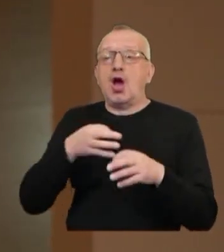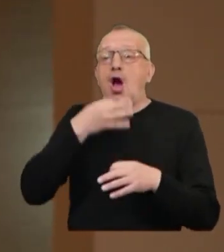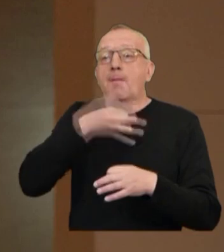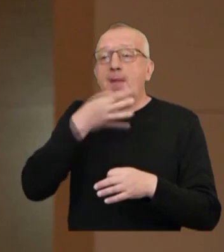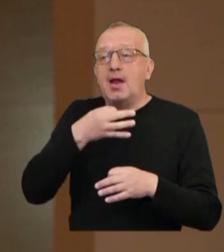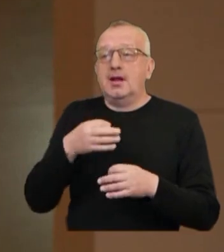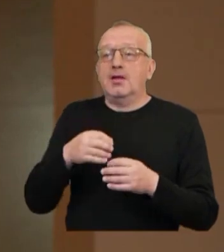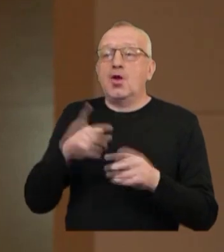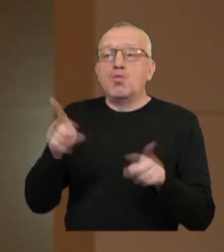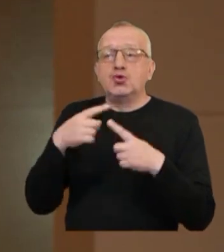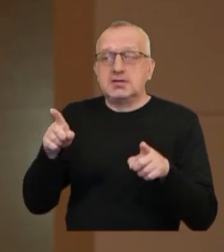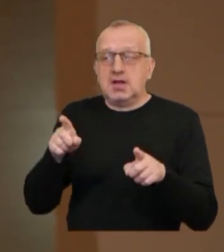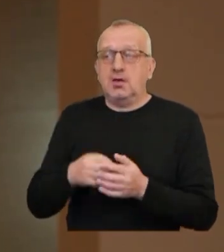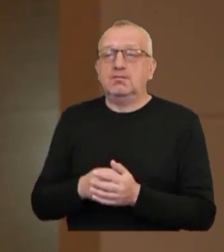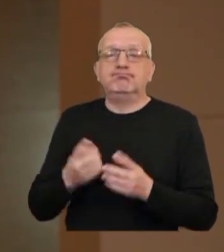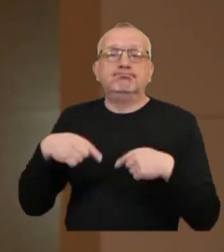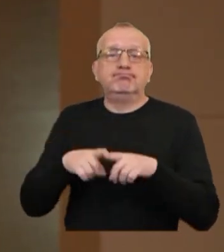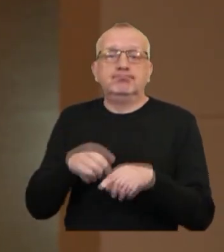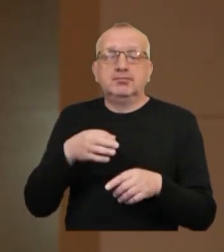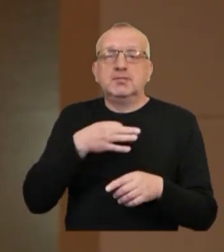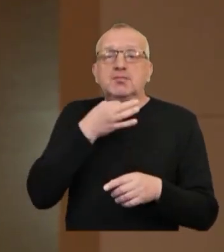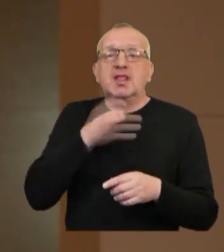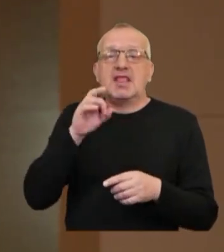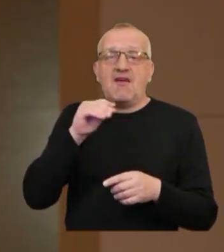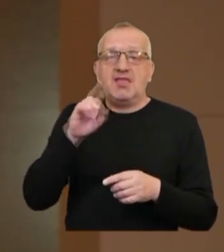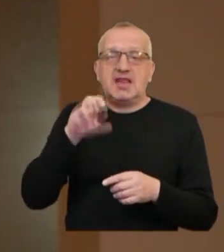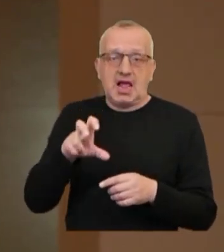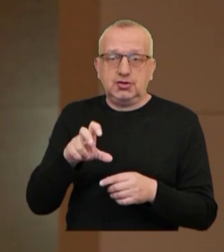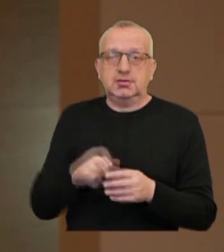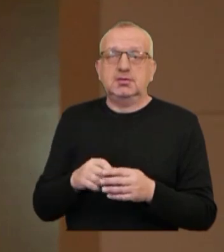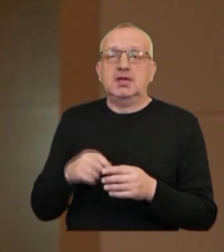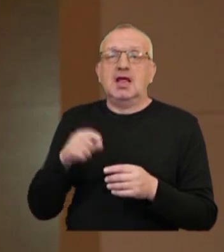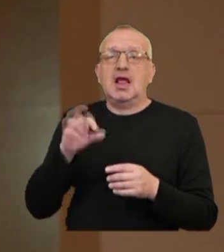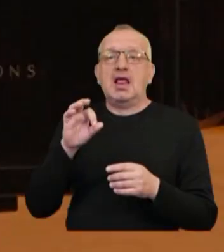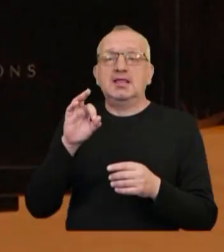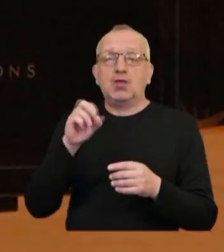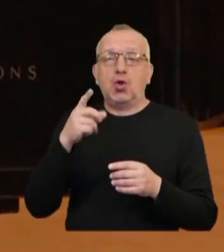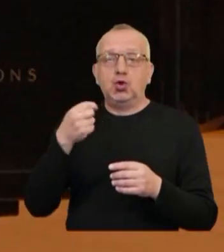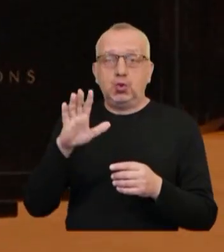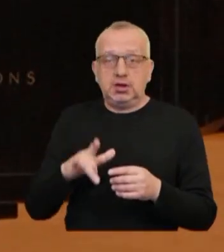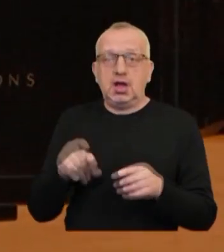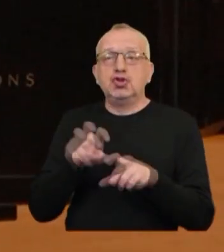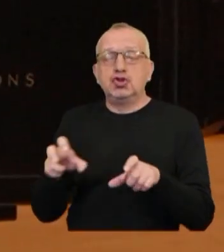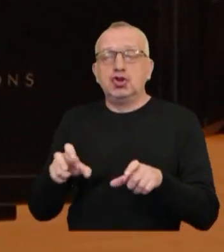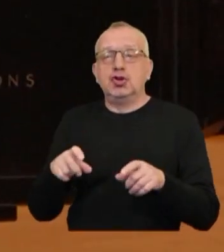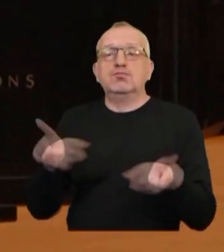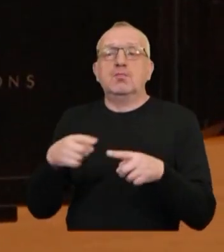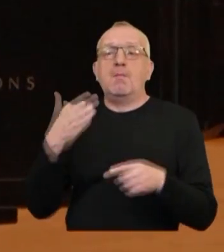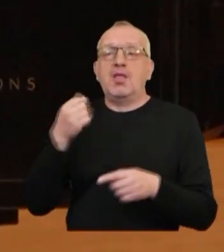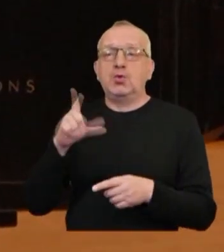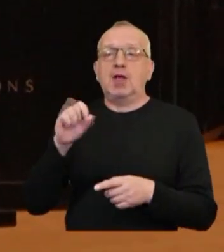musicalu w wykonaniu Ewy Tracz, Stanisława Dudy przy akompaniamencie Mateusza Lasatowicza.